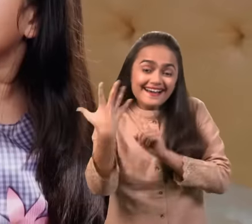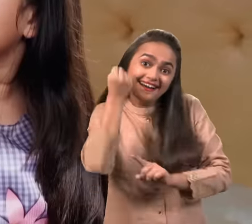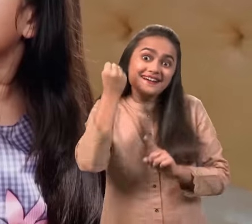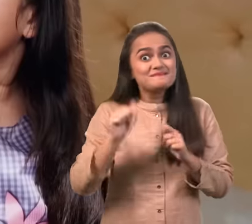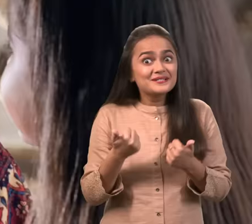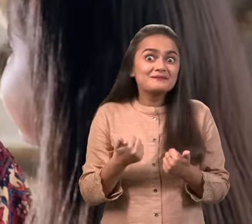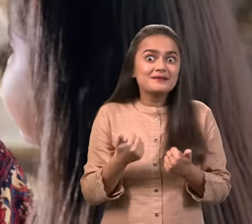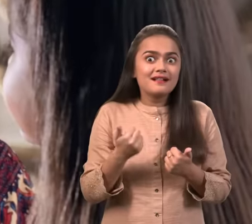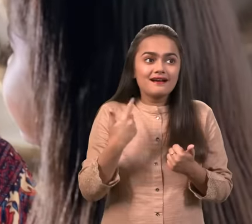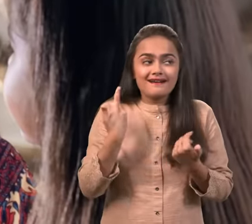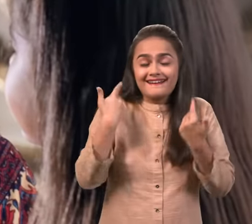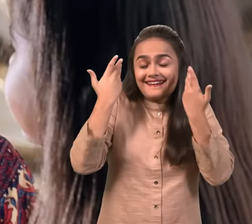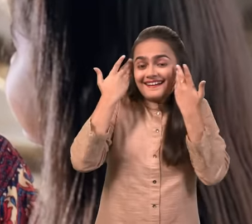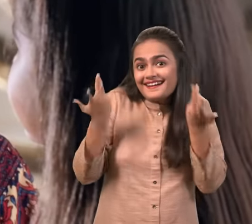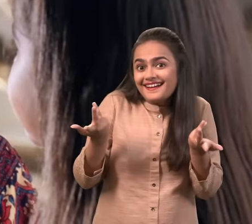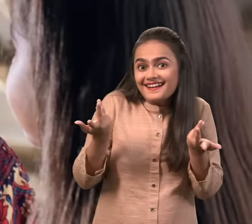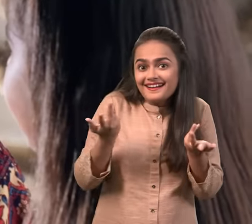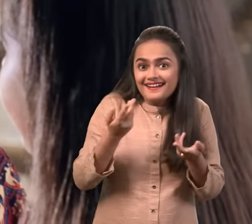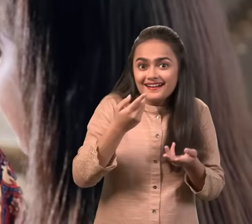है। क्या पता